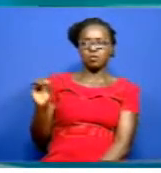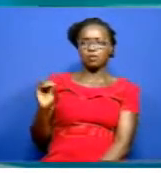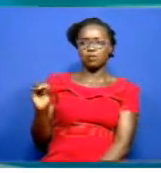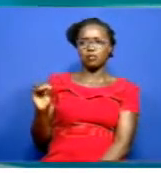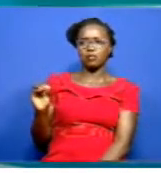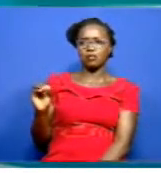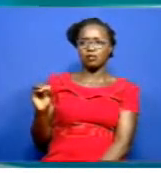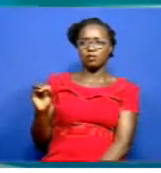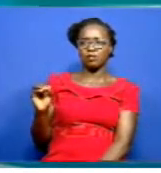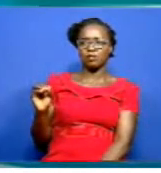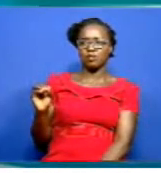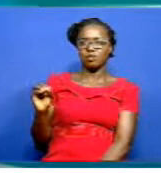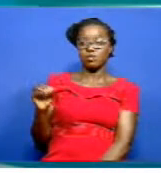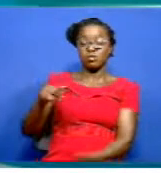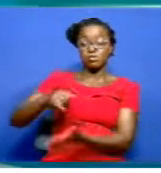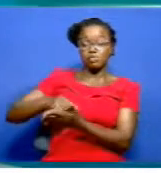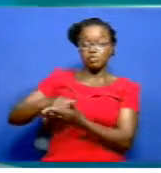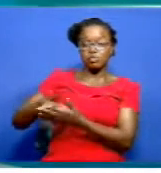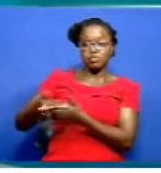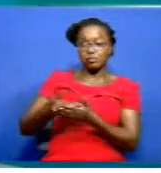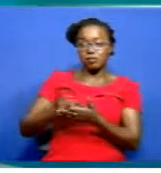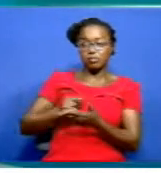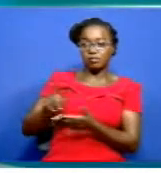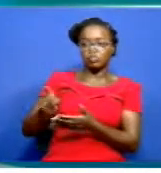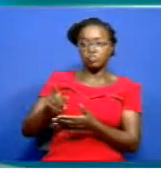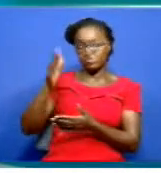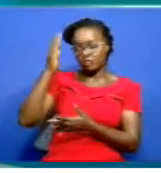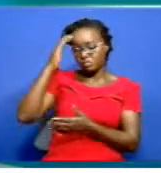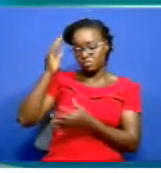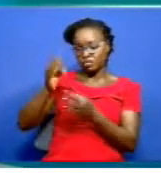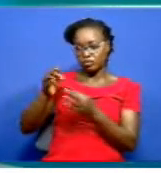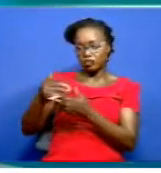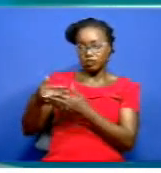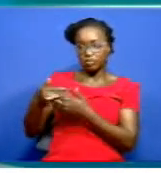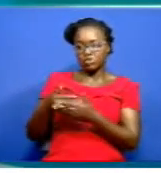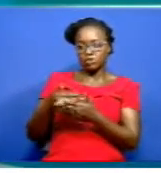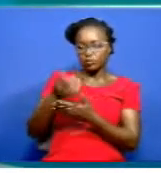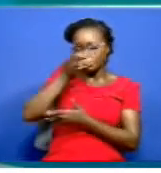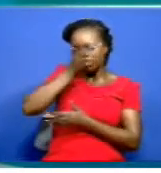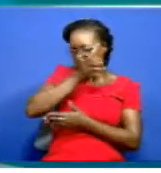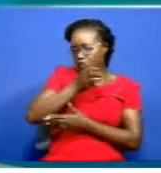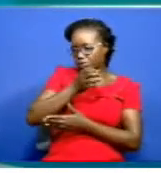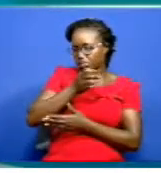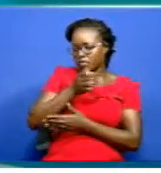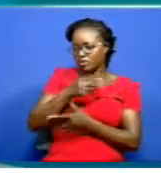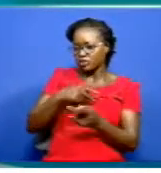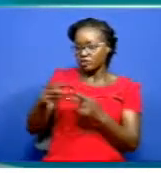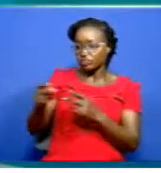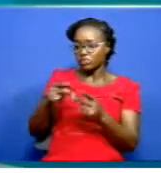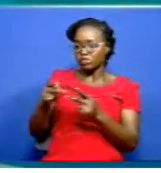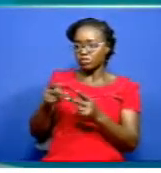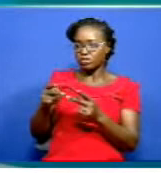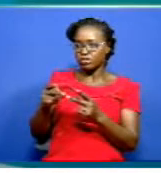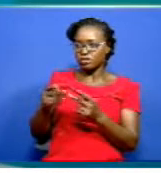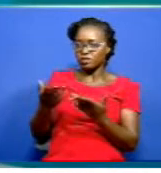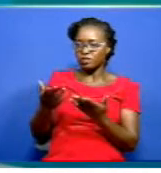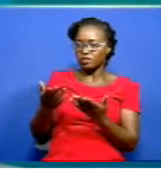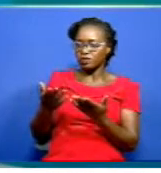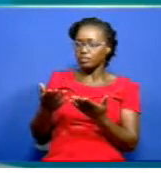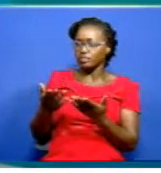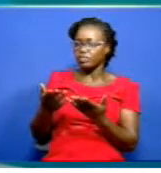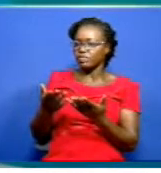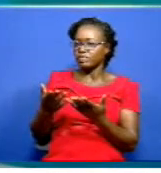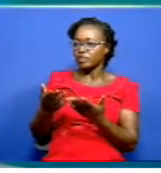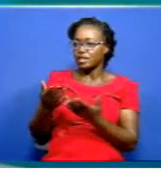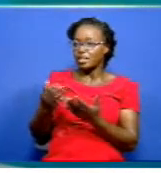ina include hata mtoto wake. Na unajua mtoto akineglectiwa hivyo, mtoto ni very sensitive, chochote chaweza kufanyika.